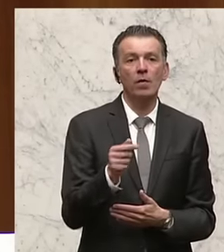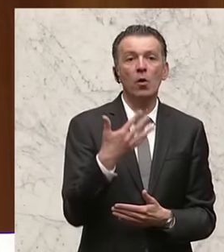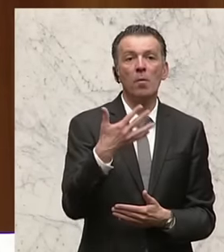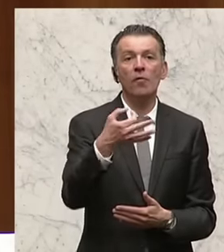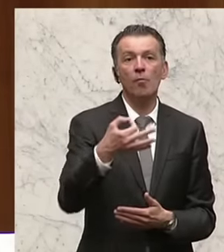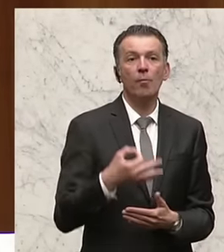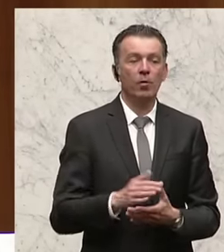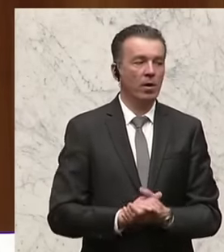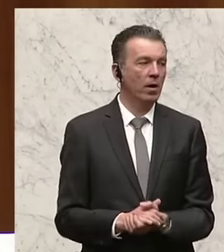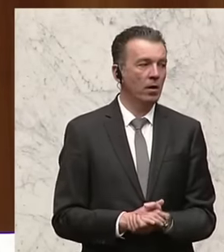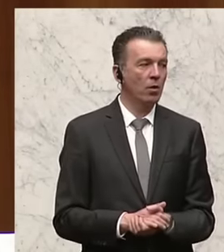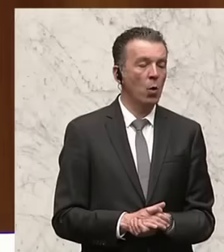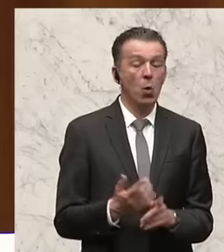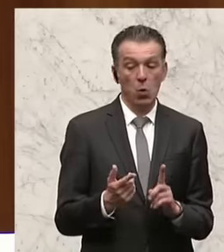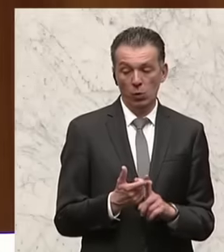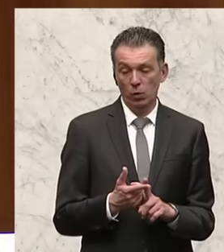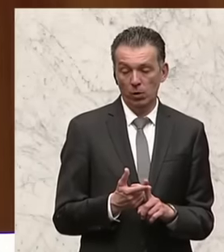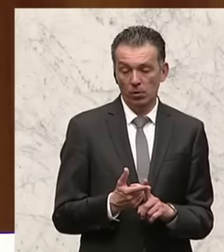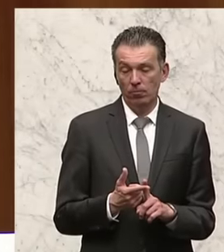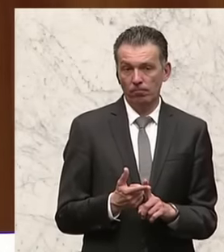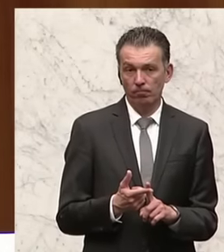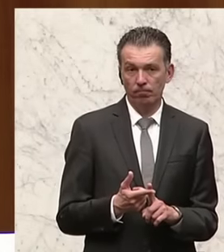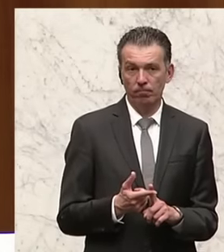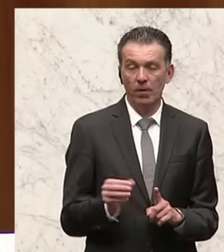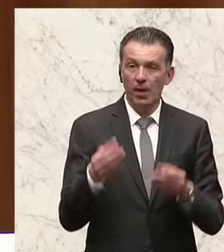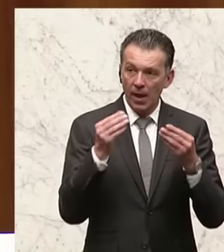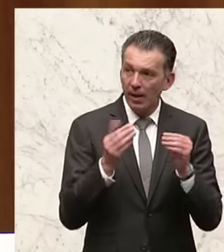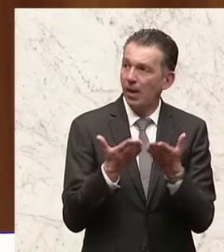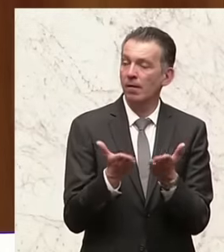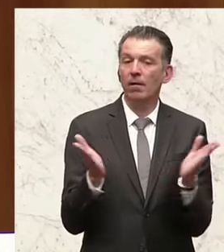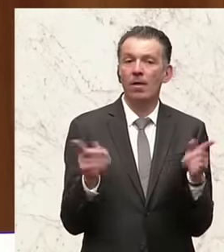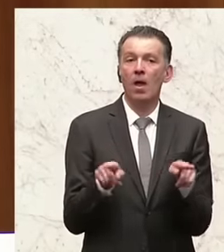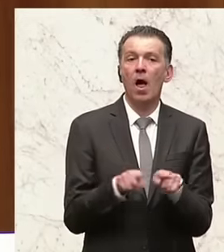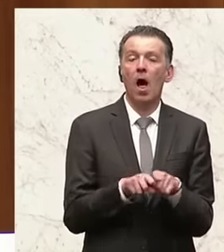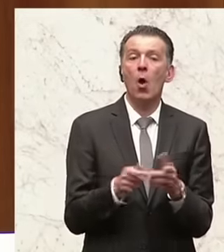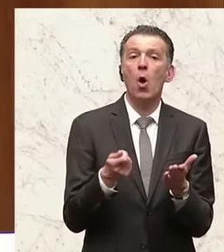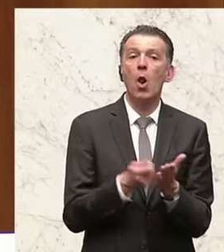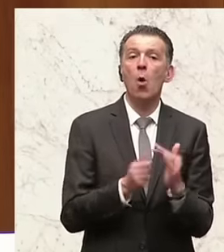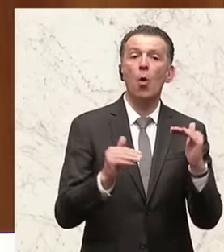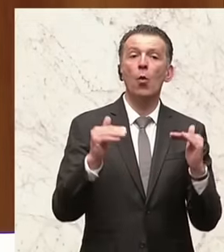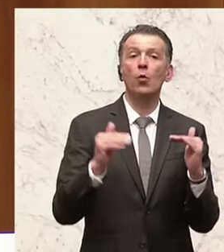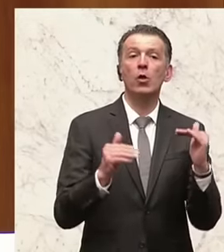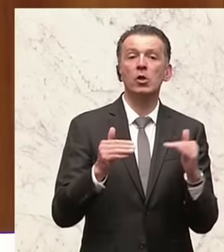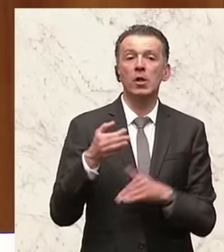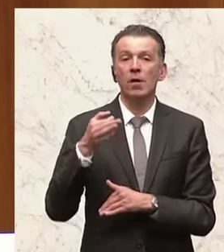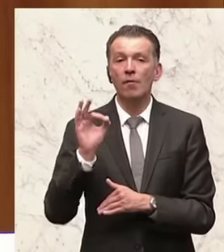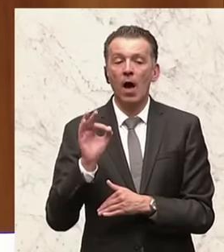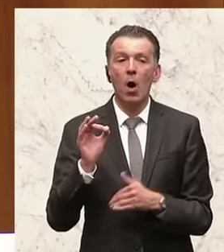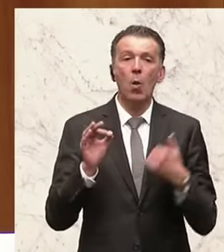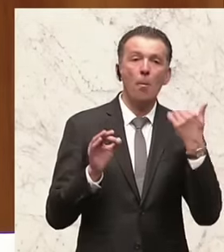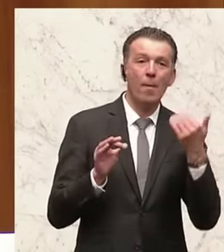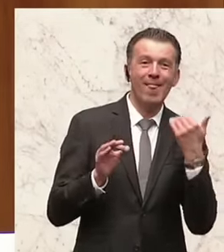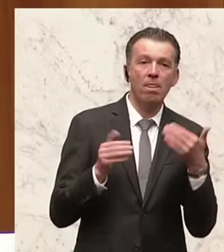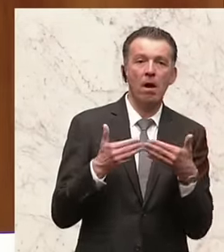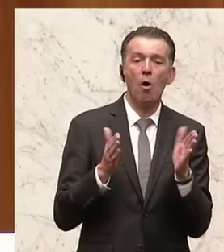34,5%. Und meine sehr geehrten Damen und Herren, auch die Lohnunterschiede zwischen Frauen und Männern sind